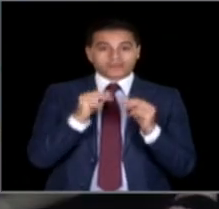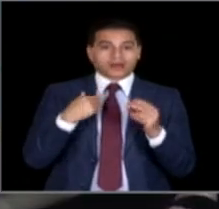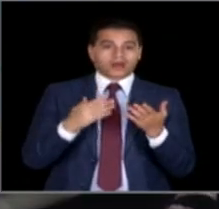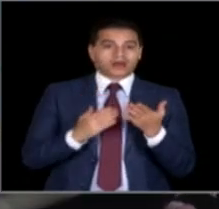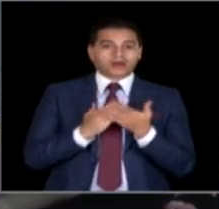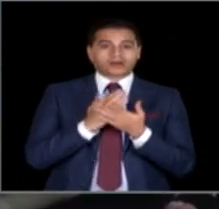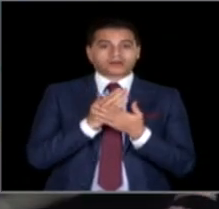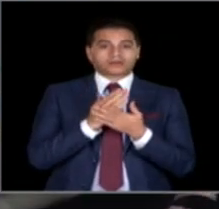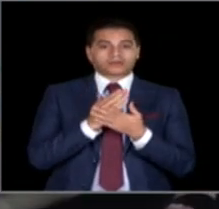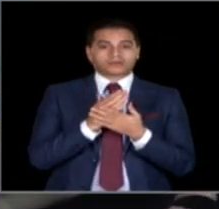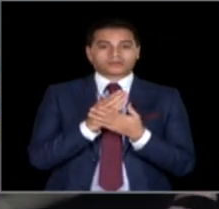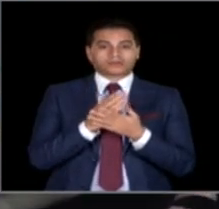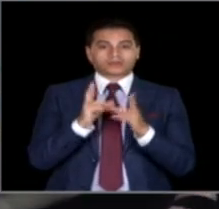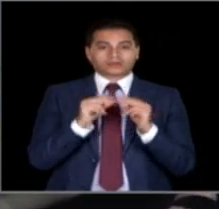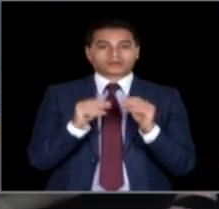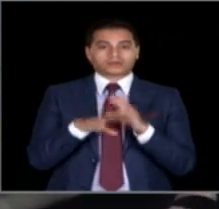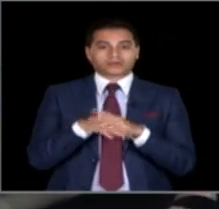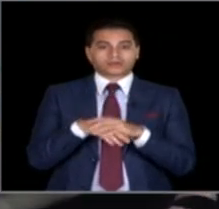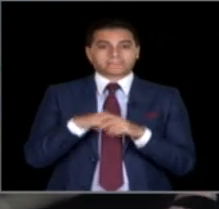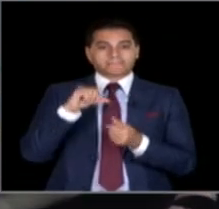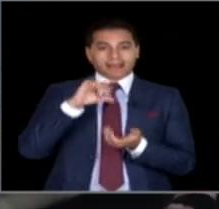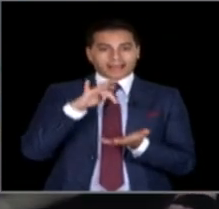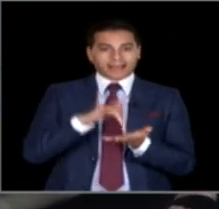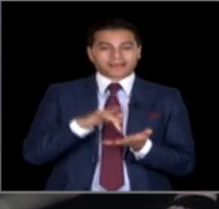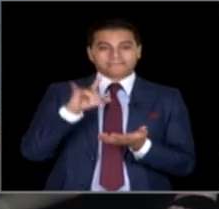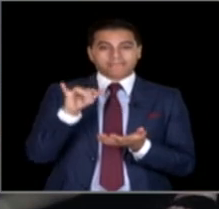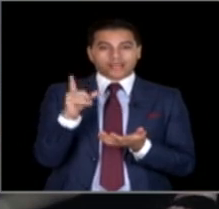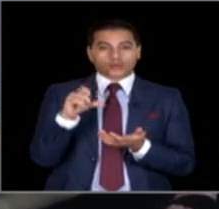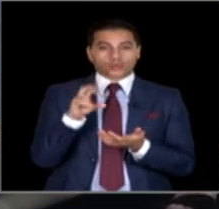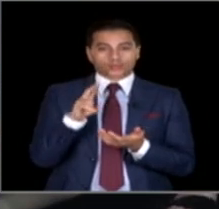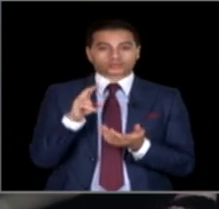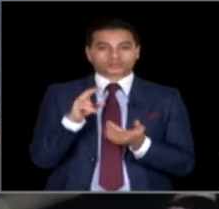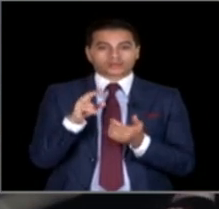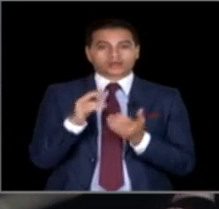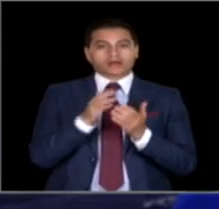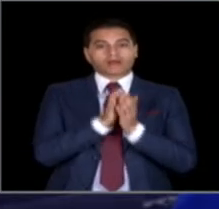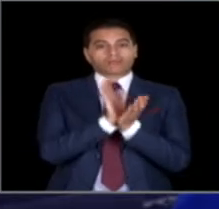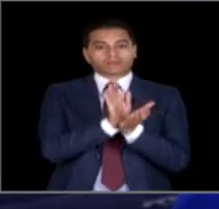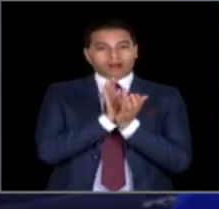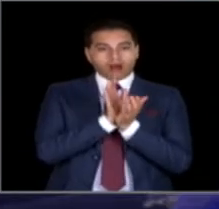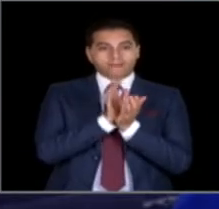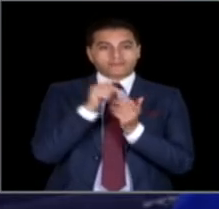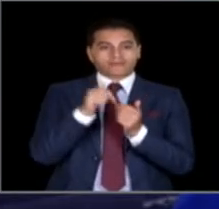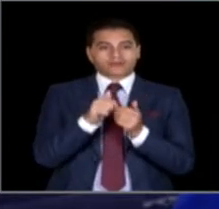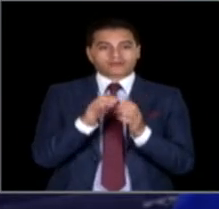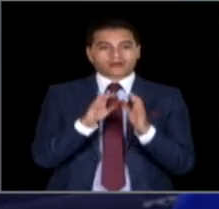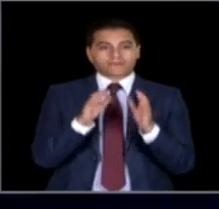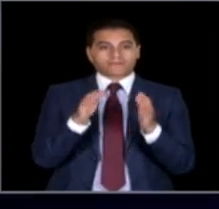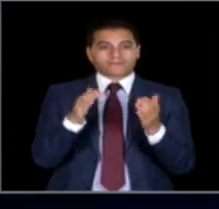رحت في لبنان بيروت، اتكلمت هناك في مهرجان كبير اسمه مهرجان